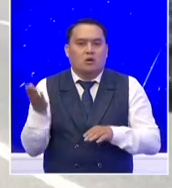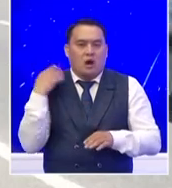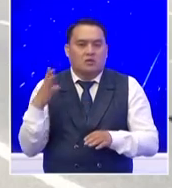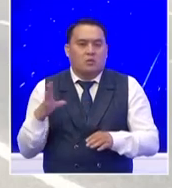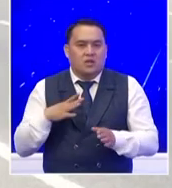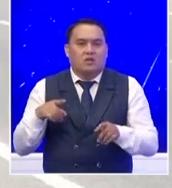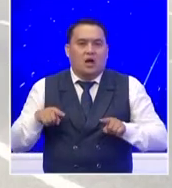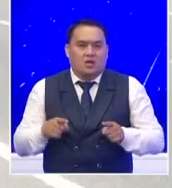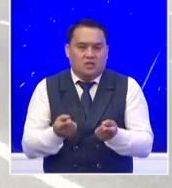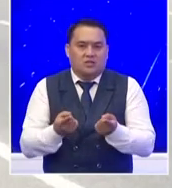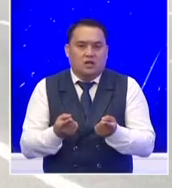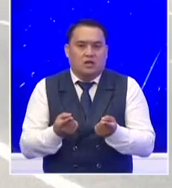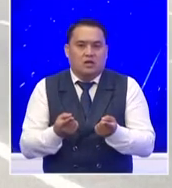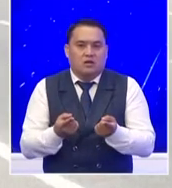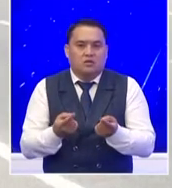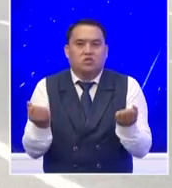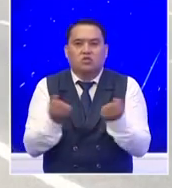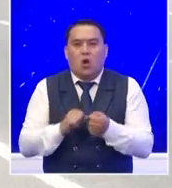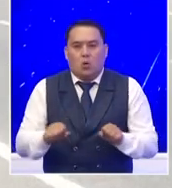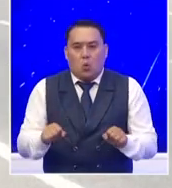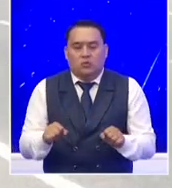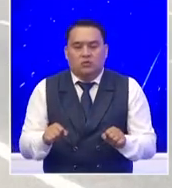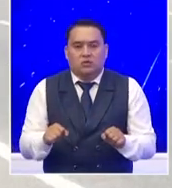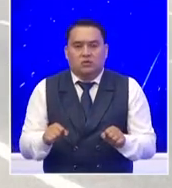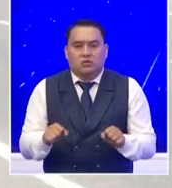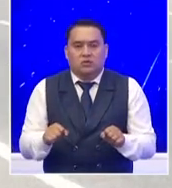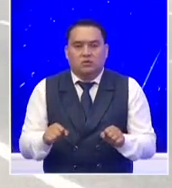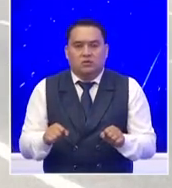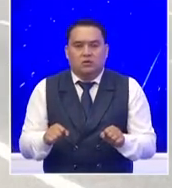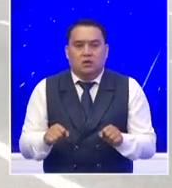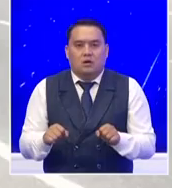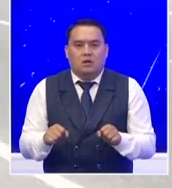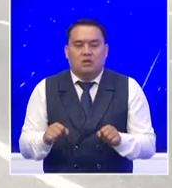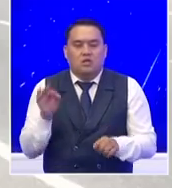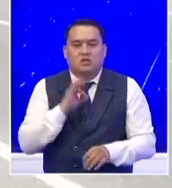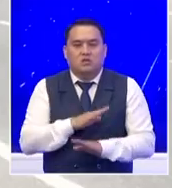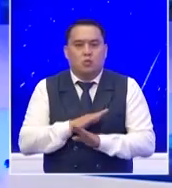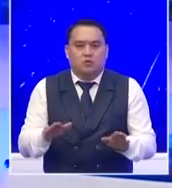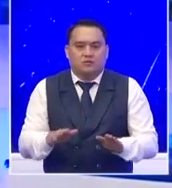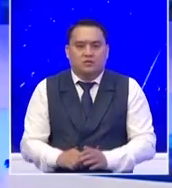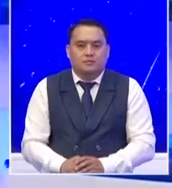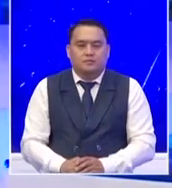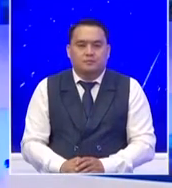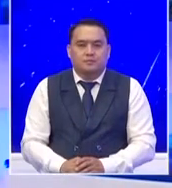наложены аресты. То есть скоростной режим в данной акции не используется.